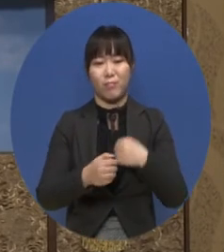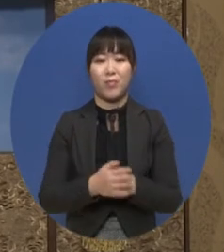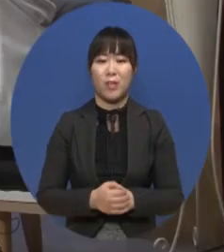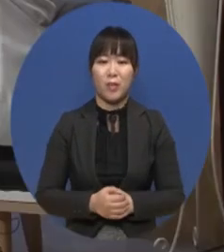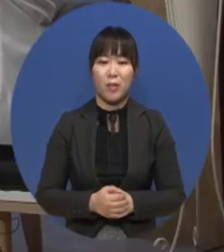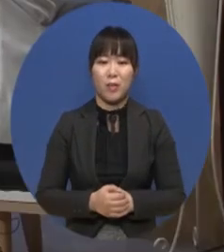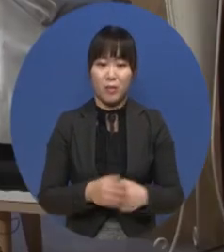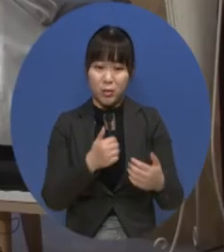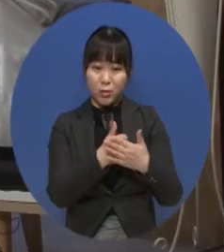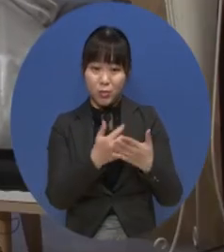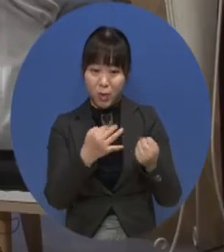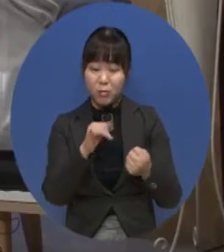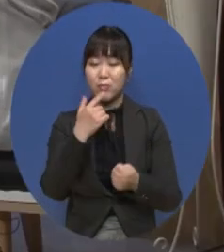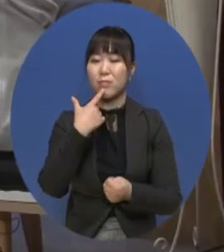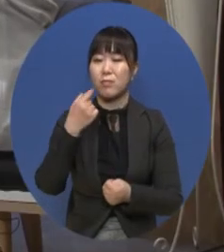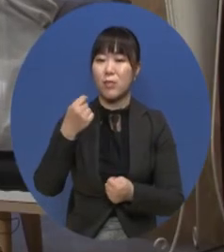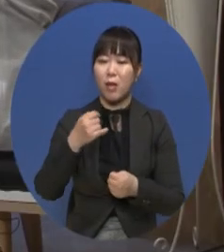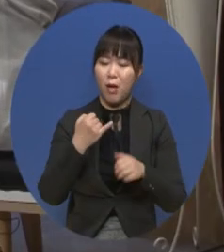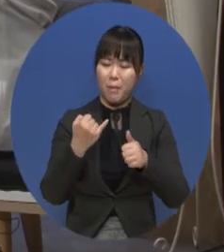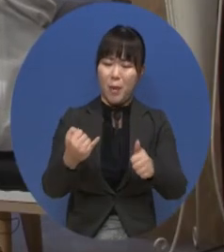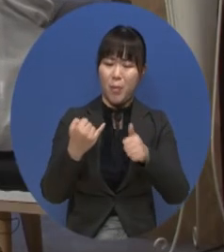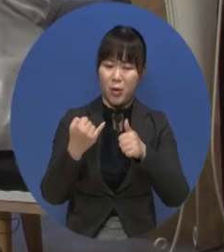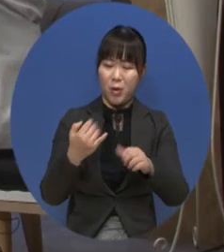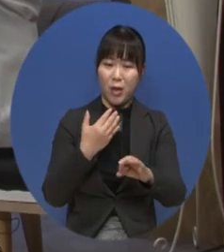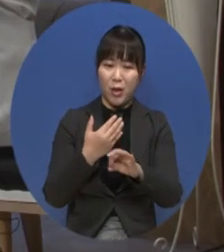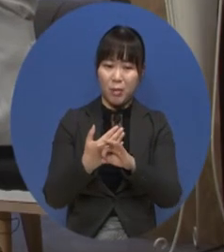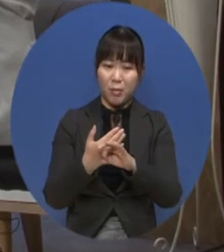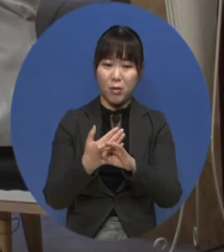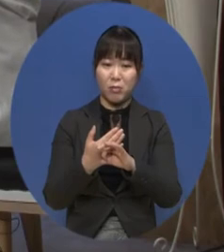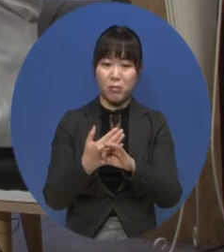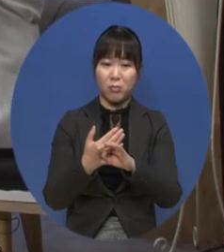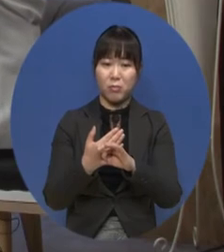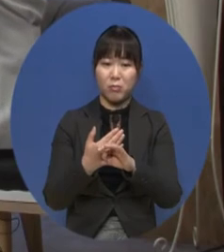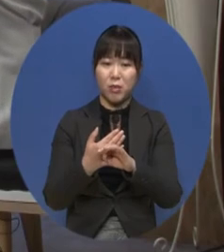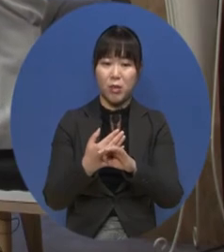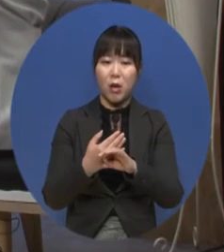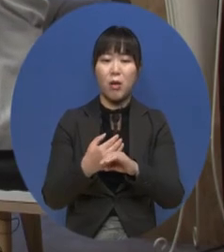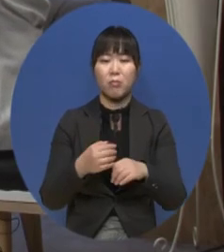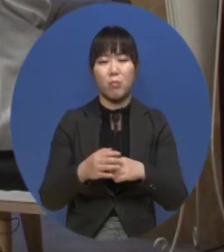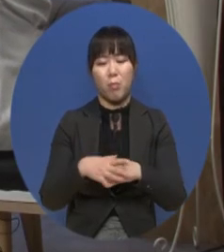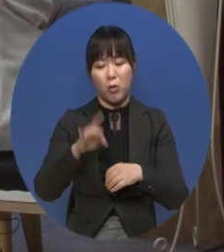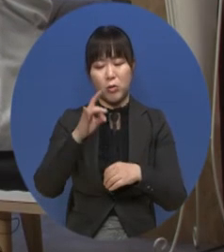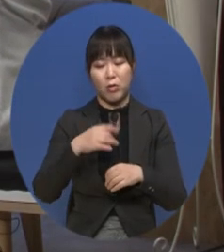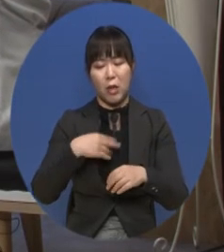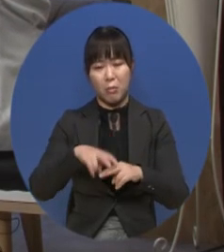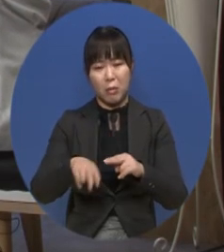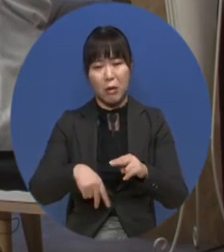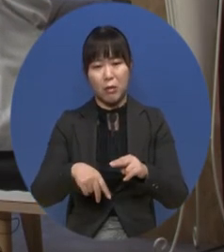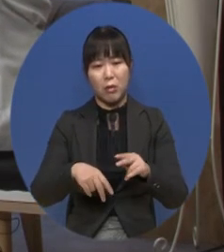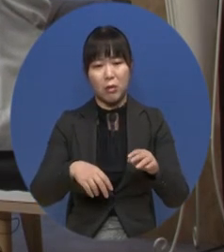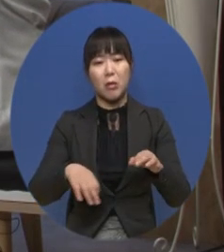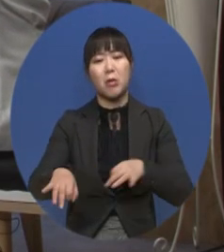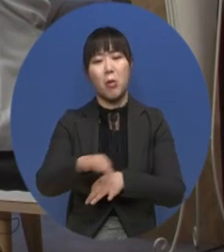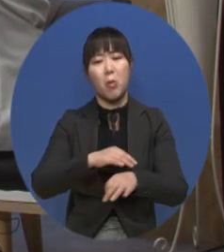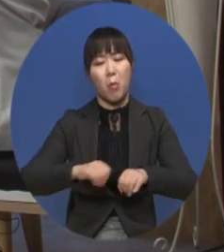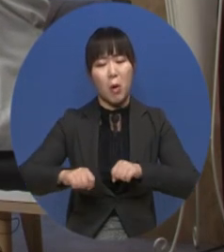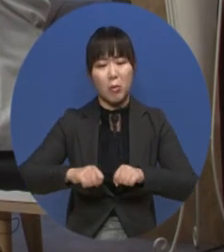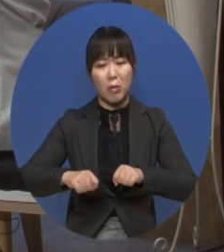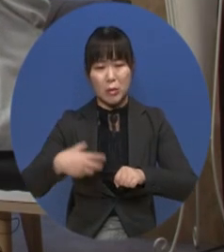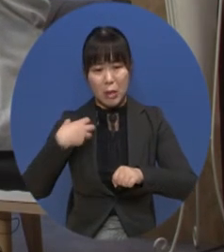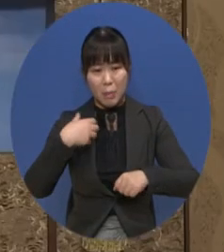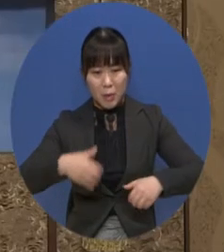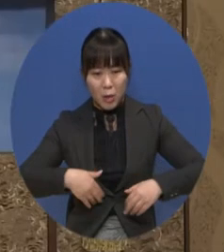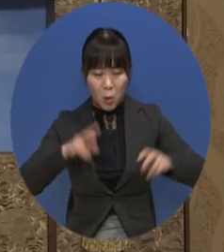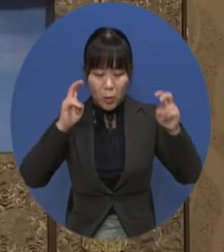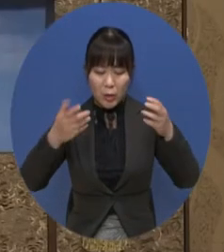사실, 지지를 많이 그죠. 해주셨나 봐요. 맞벌이를 하다 보면 먼저 사표낸다고 하기 되게 어렵잖아요. 경제활동을 서로 책임져야 되는데. 회사 일로